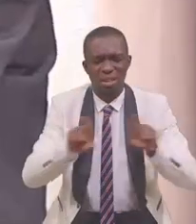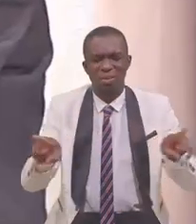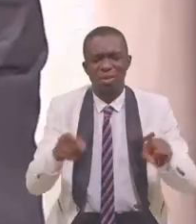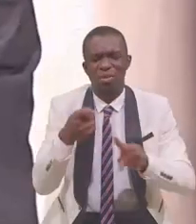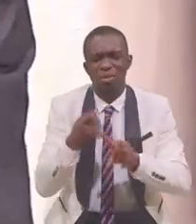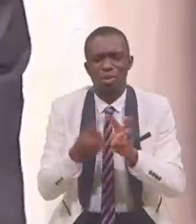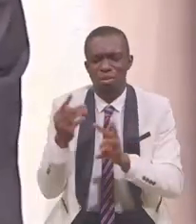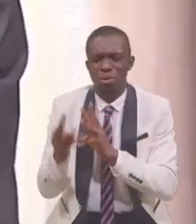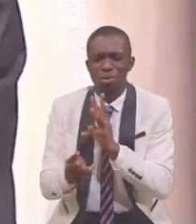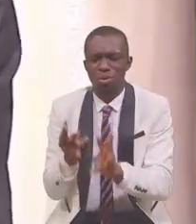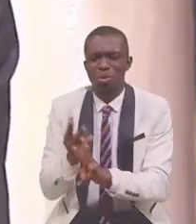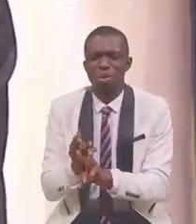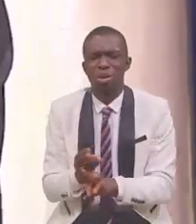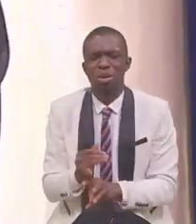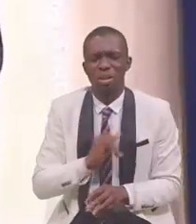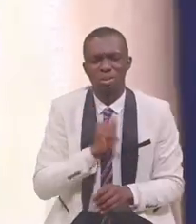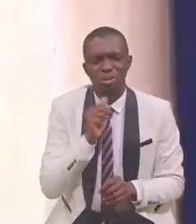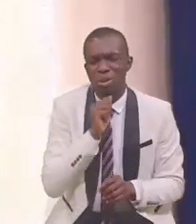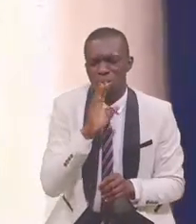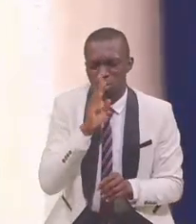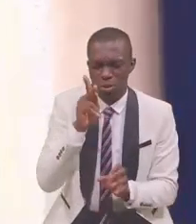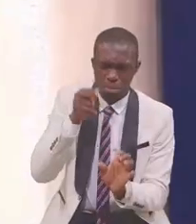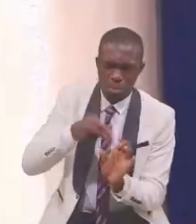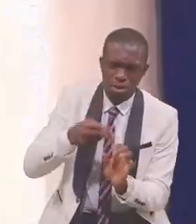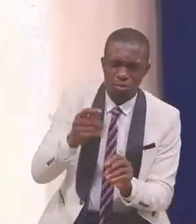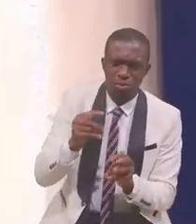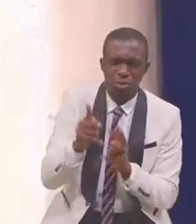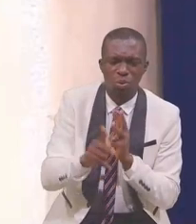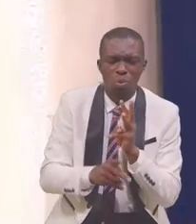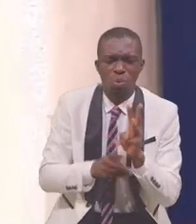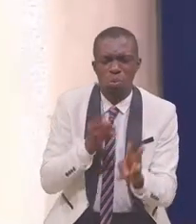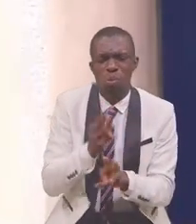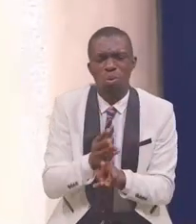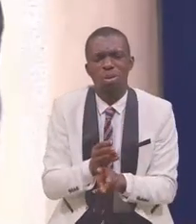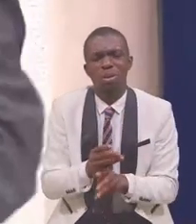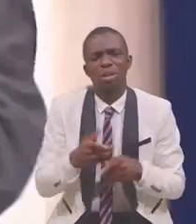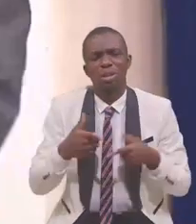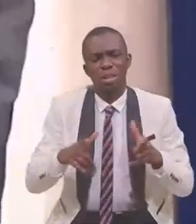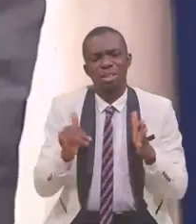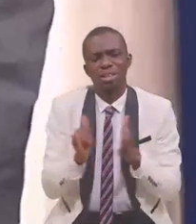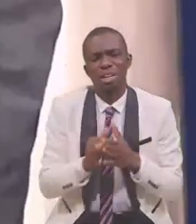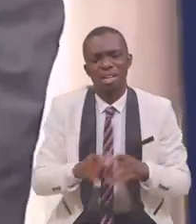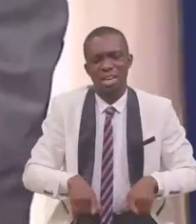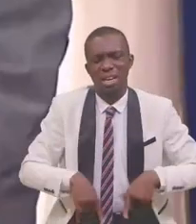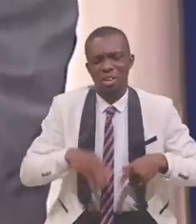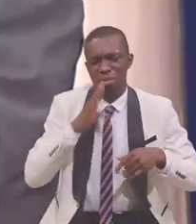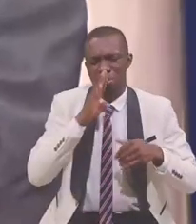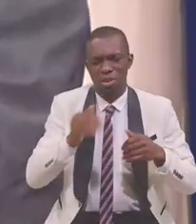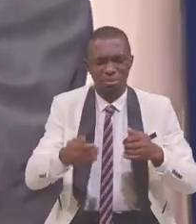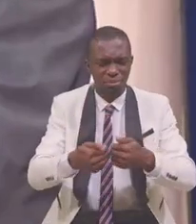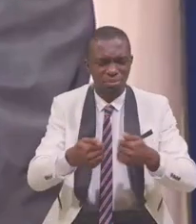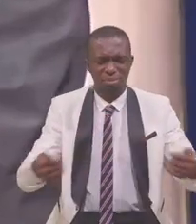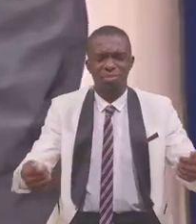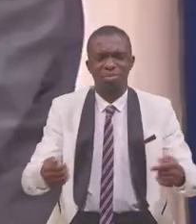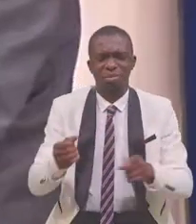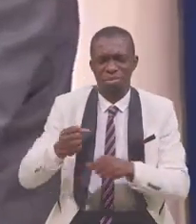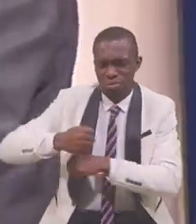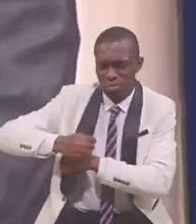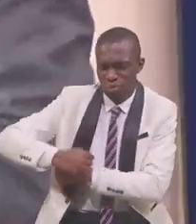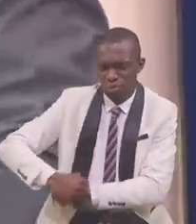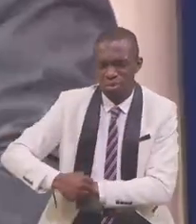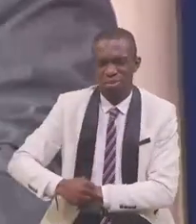Ne faites pas partie du monde. Soyez différents. Que votre vie soit préservée. Préservée, différente de la vie du